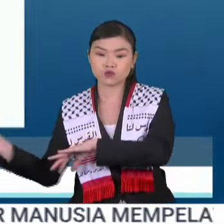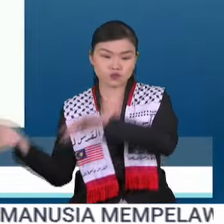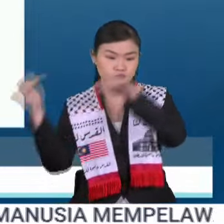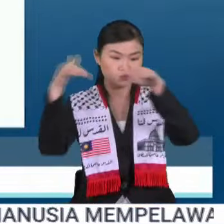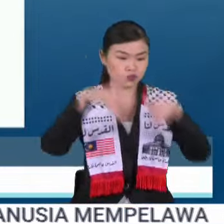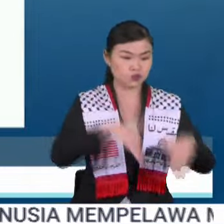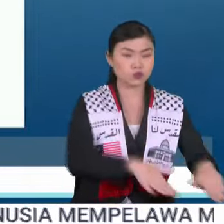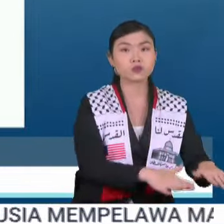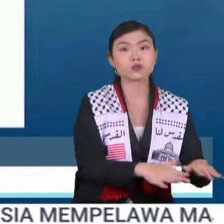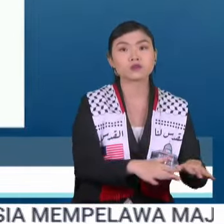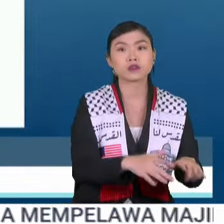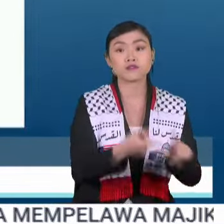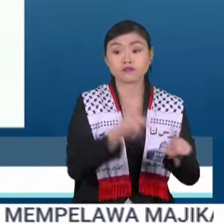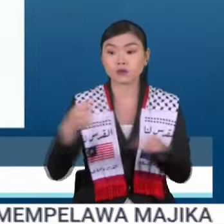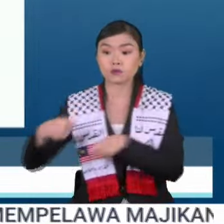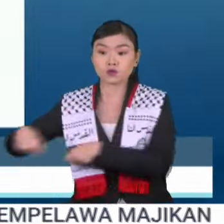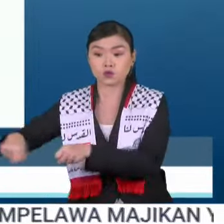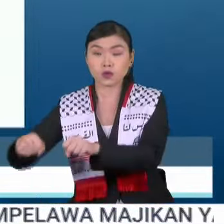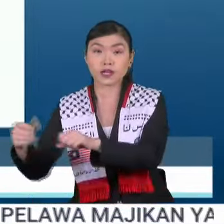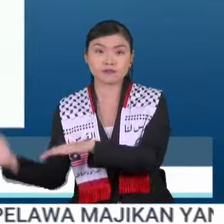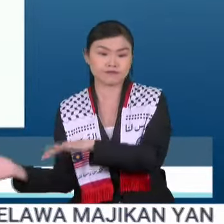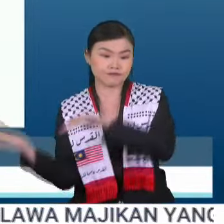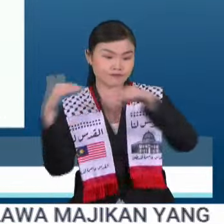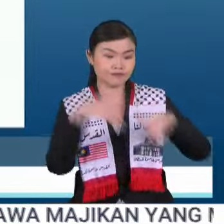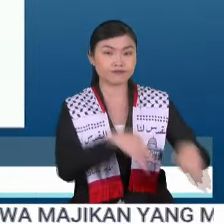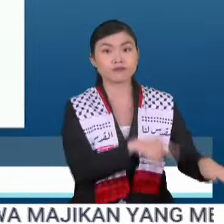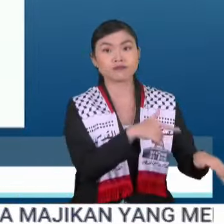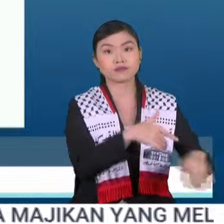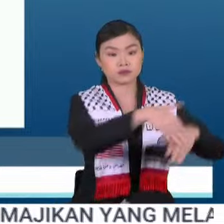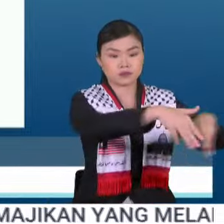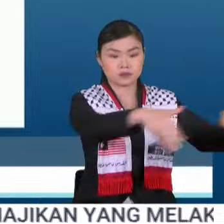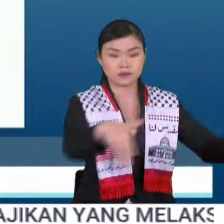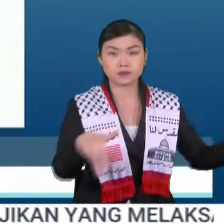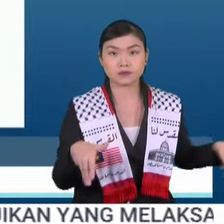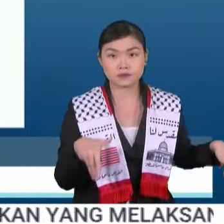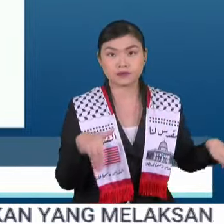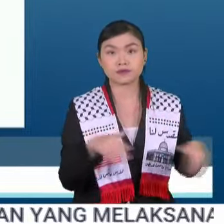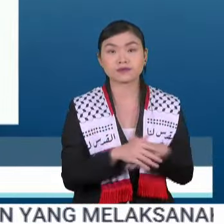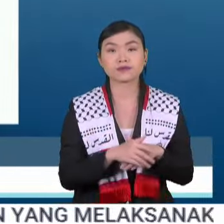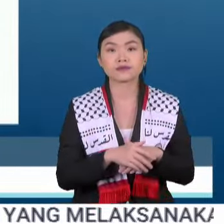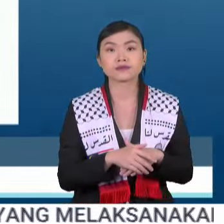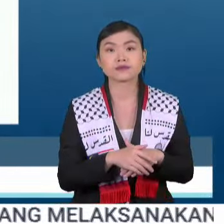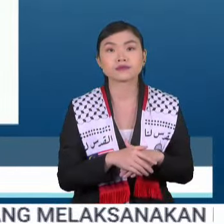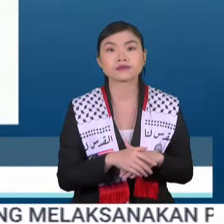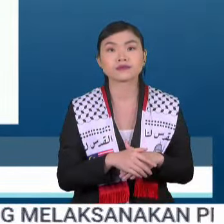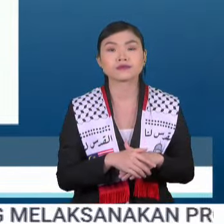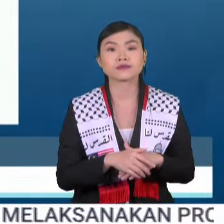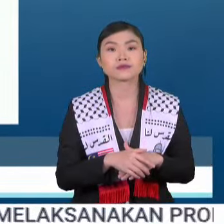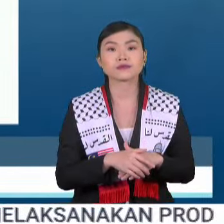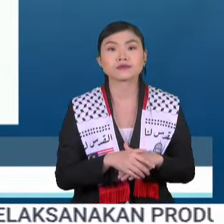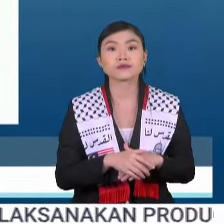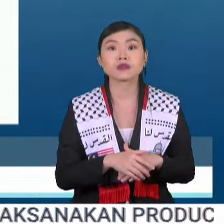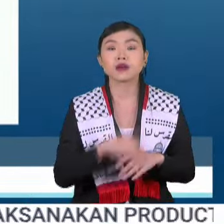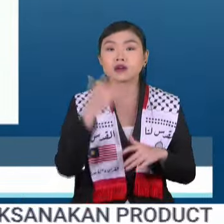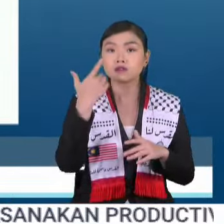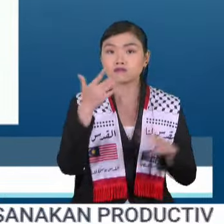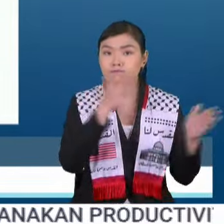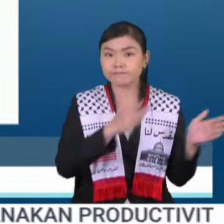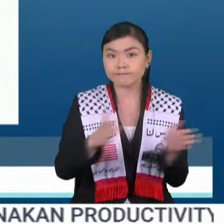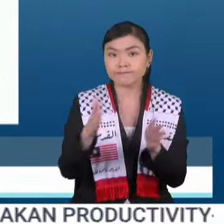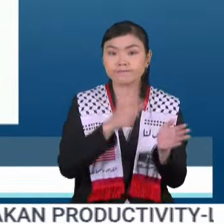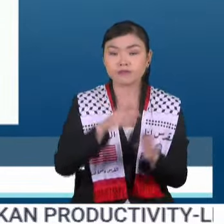untuk mengganti kekurangan 33 jlh dalam pelepasan Harian dari empangan itu melalui